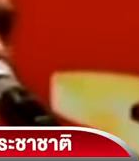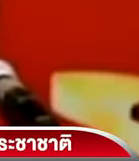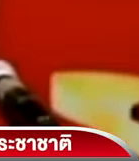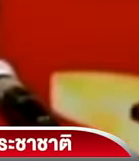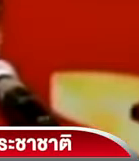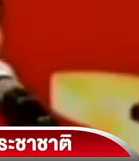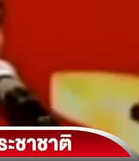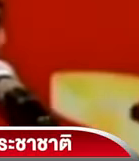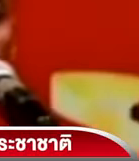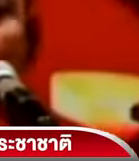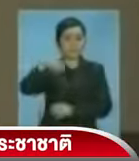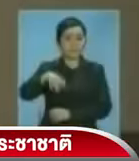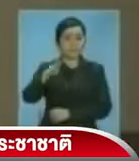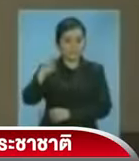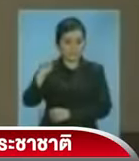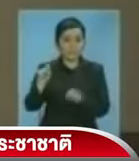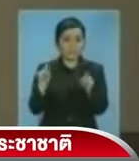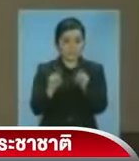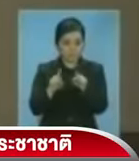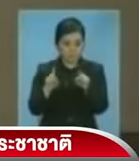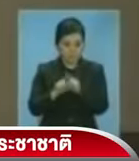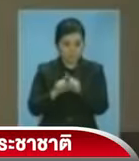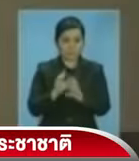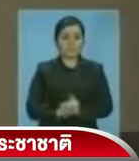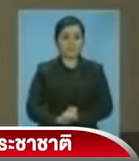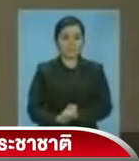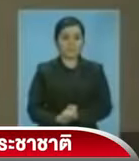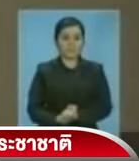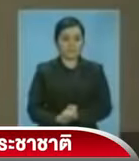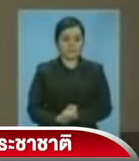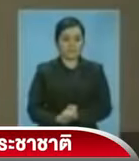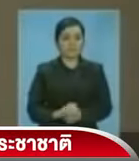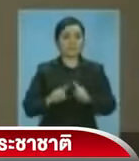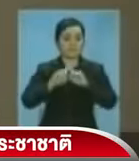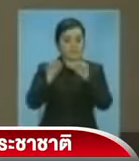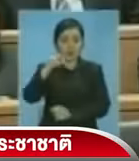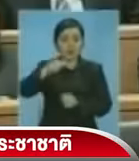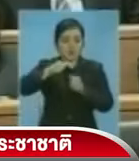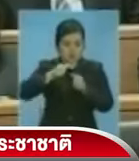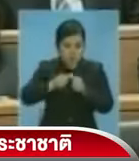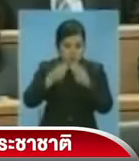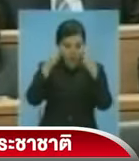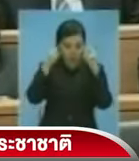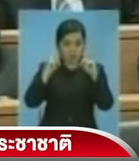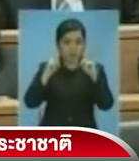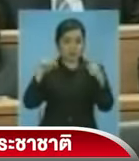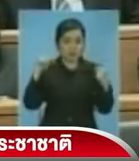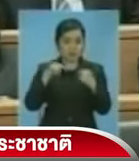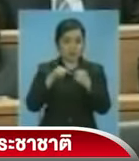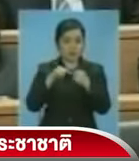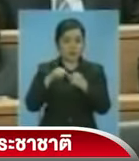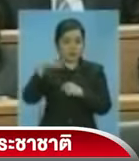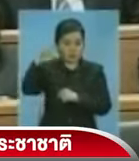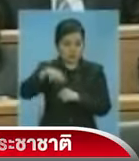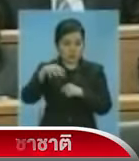ทบัญญัติที่7ของสนธิสัญญาเมื่อประเทศไทยลงนามให้สัตยาบันแล้วสหประชาชาติย่อมเข้ามาดำเนินการ